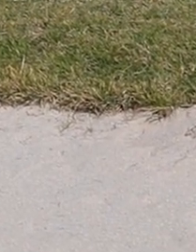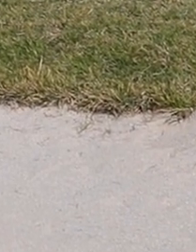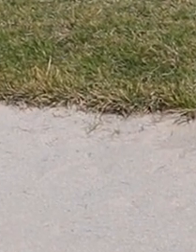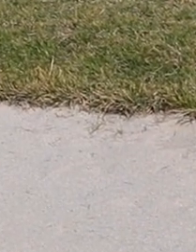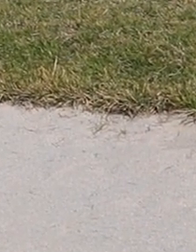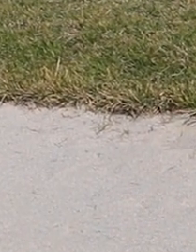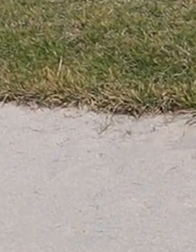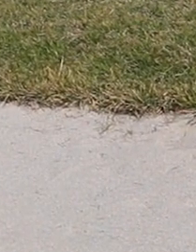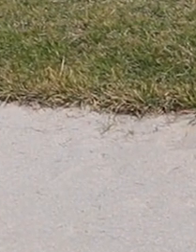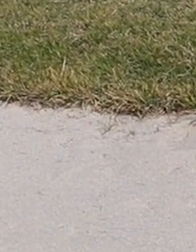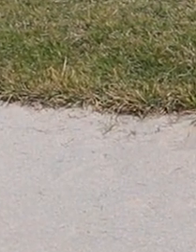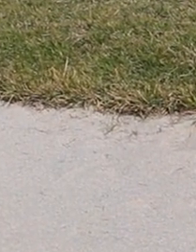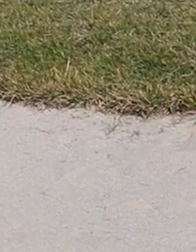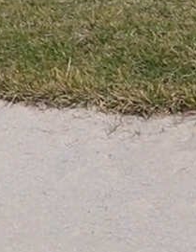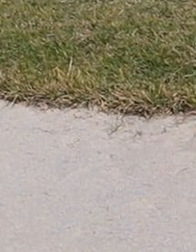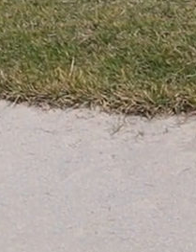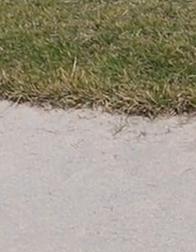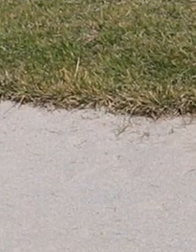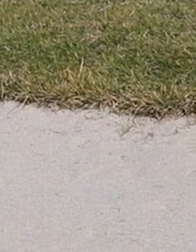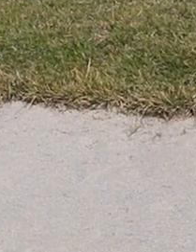70.